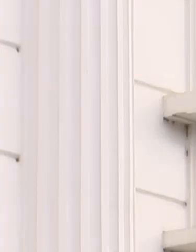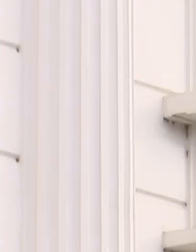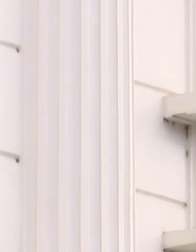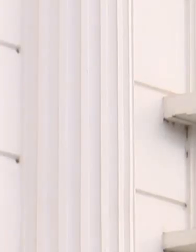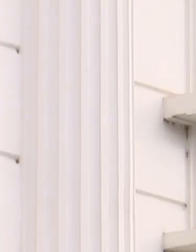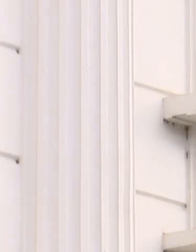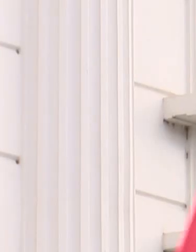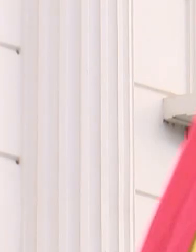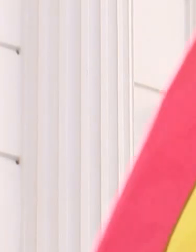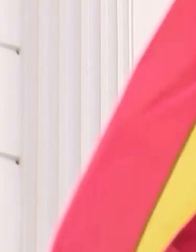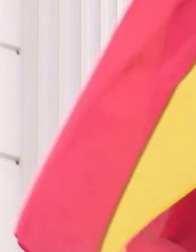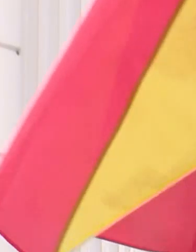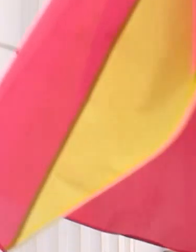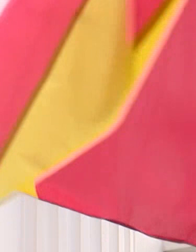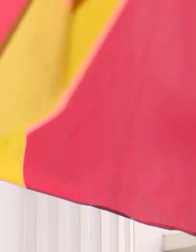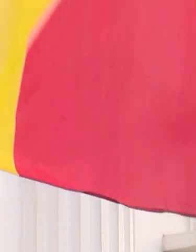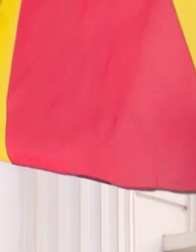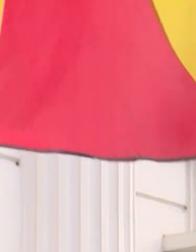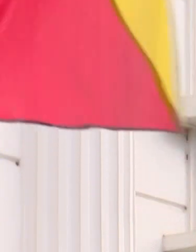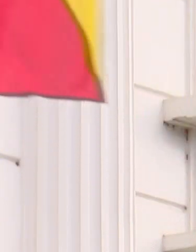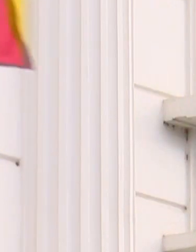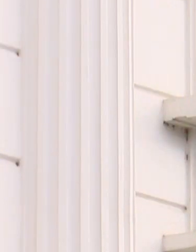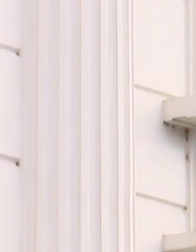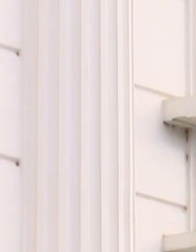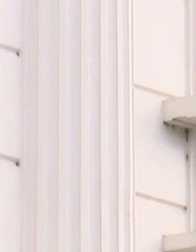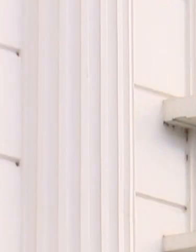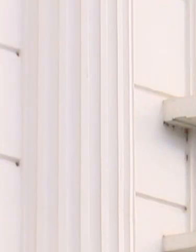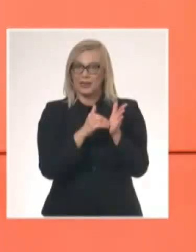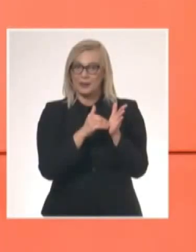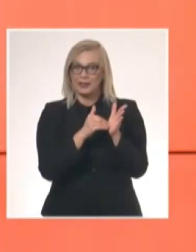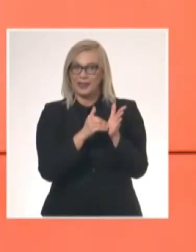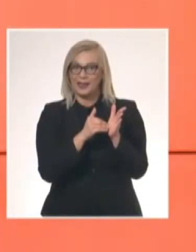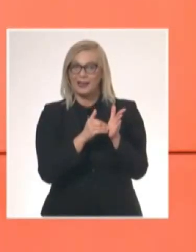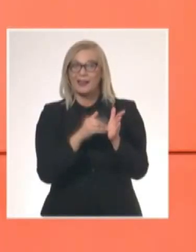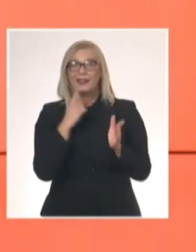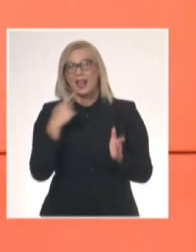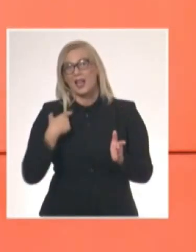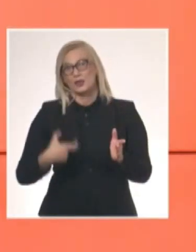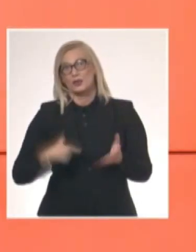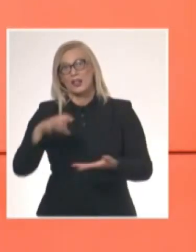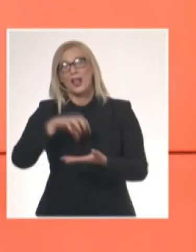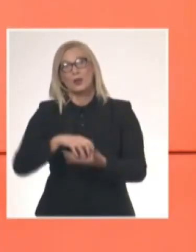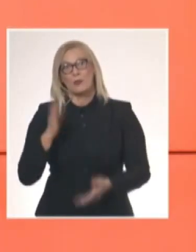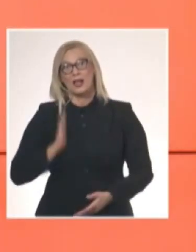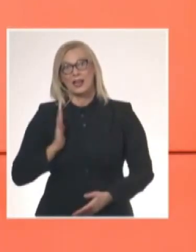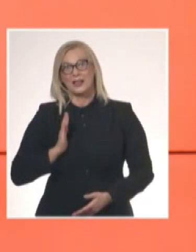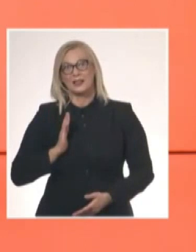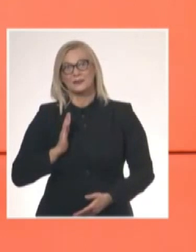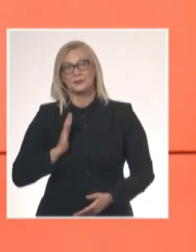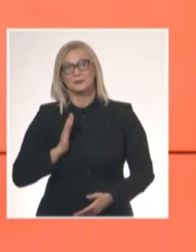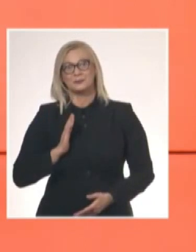i qeverisë nuk është të mbajë në sistemin e mbrojtjes sociale shumicën e familjeve, por vetëm ato nga kategoritë më të rrezikuara.